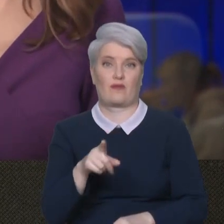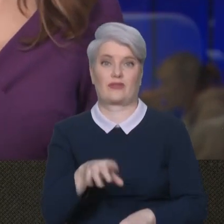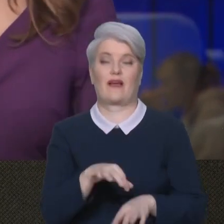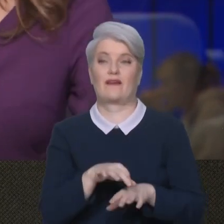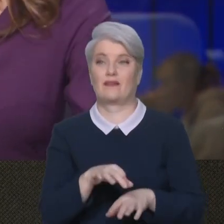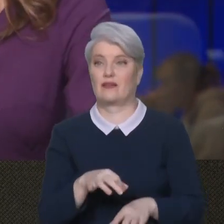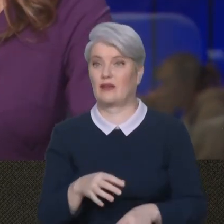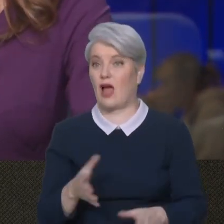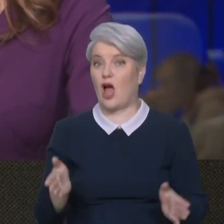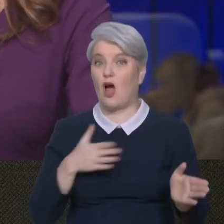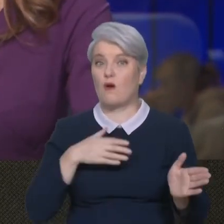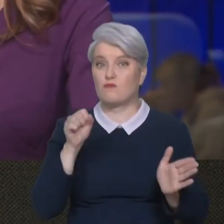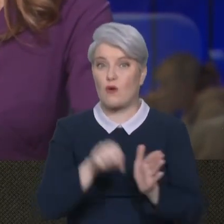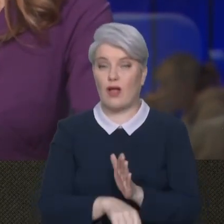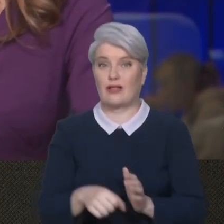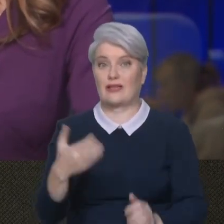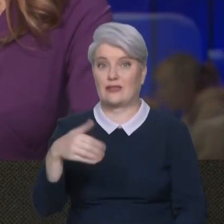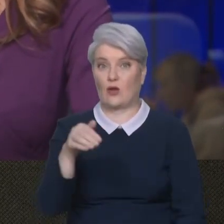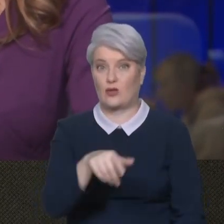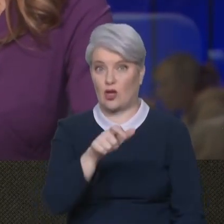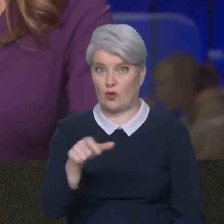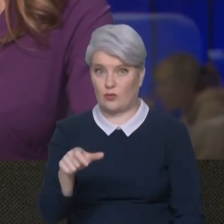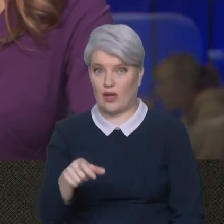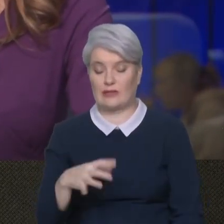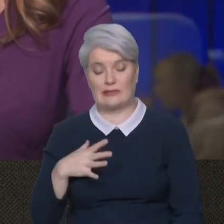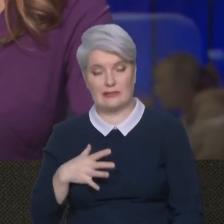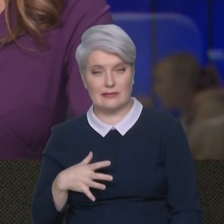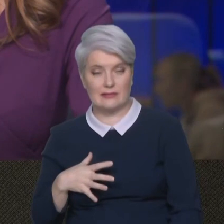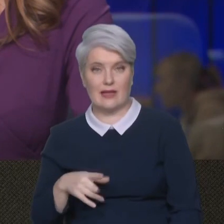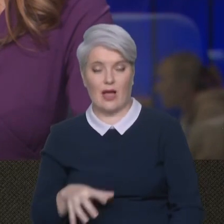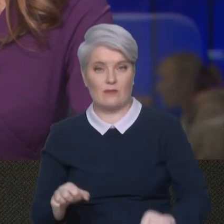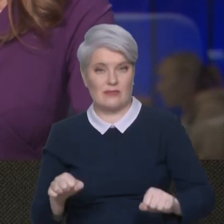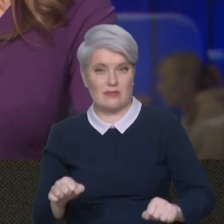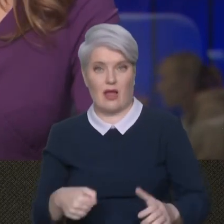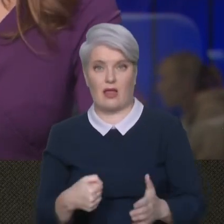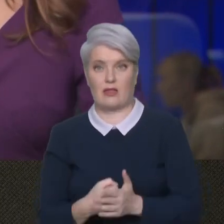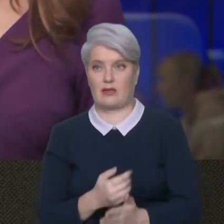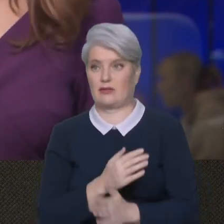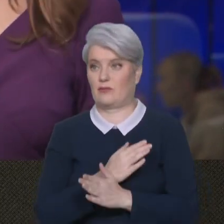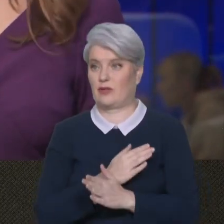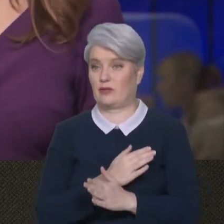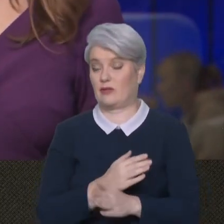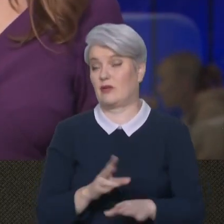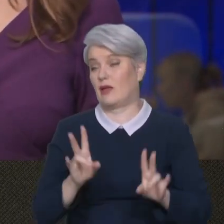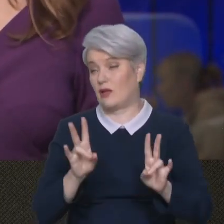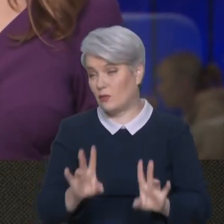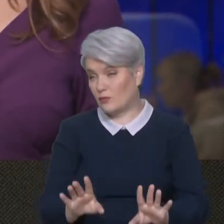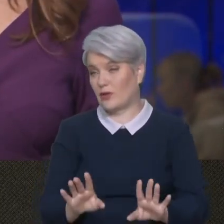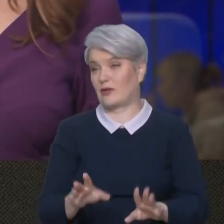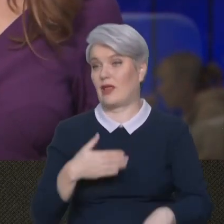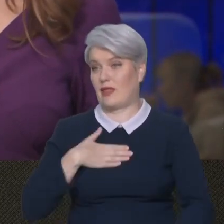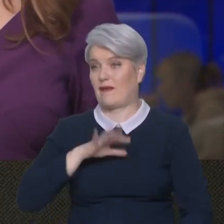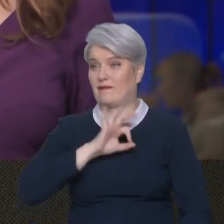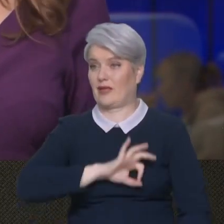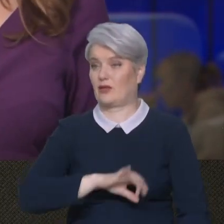як? Поклали 100 тисяч людей, то не можна. Тому в Артемовське стоять насмерть. Пане Іване, стоять, угу. Там це вигідно.